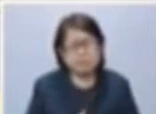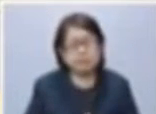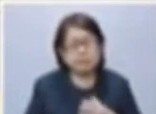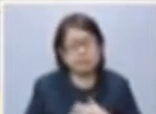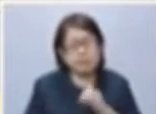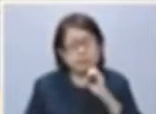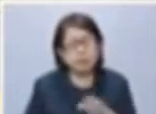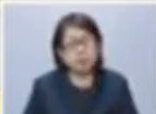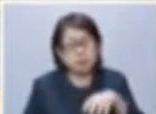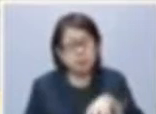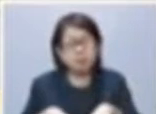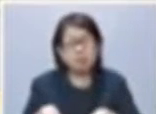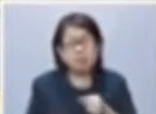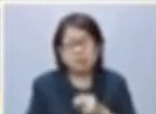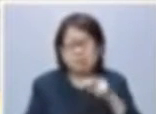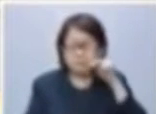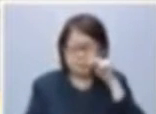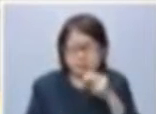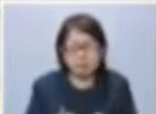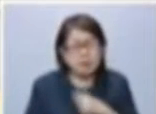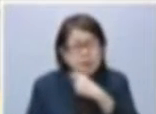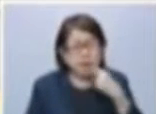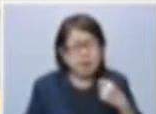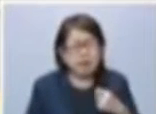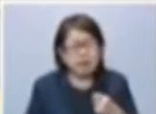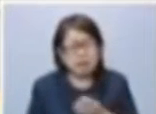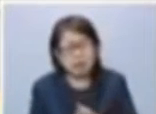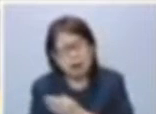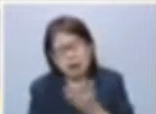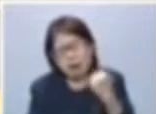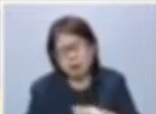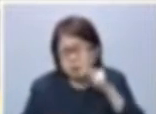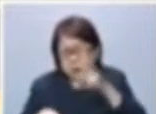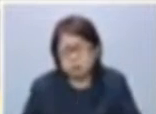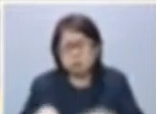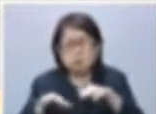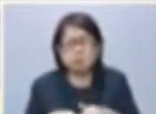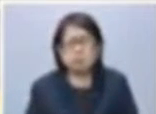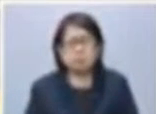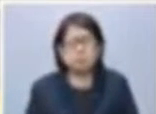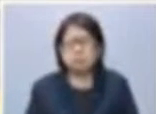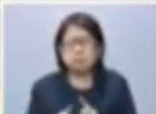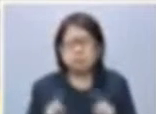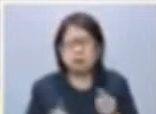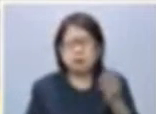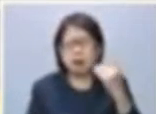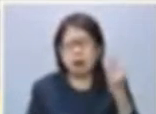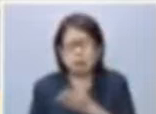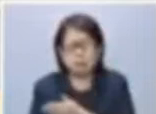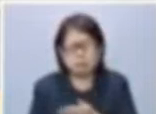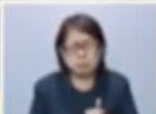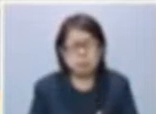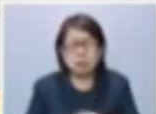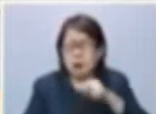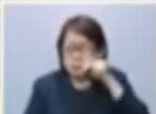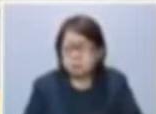ากพูดถึงกรมชลประทานค่ะวันนี้ทั้งแรงทั้งท่วมมันเป็นอะไรที่มันเป็นไม่เหมือนที่ผ่านมาท่วม